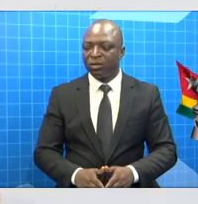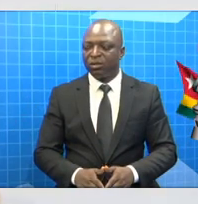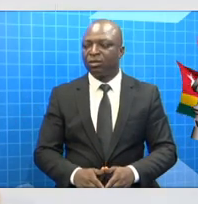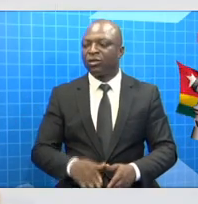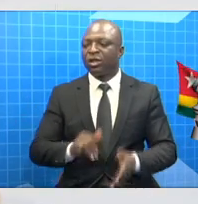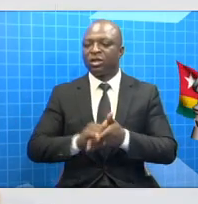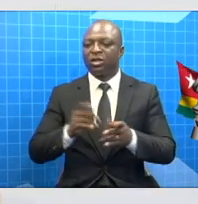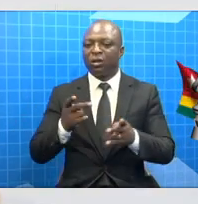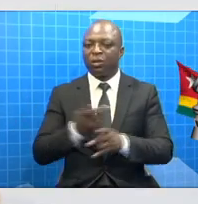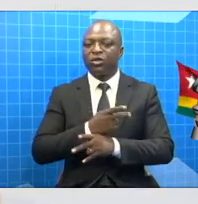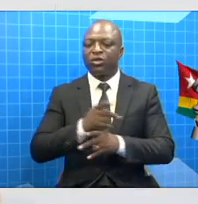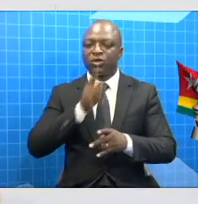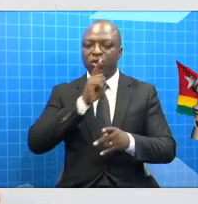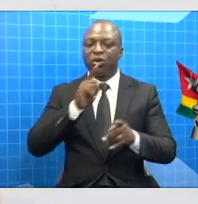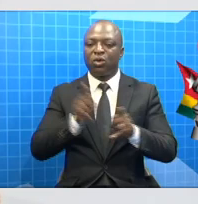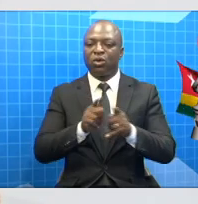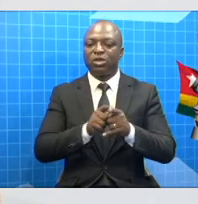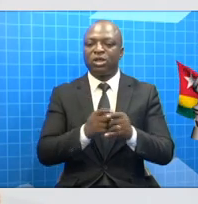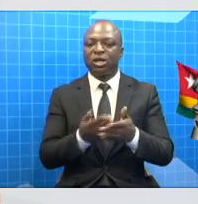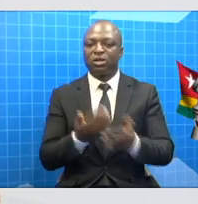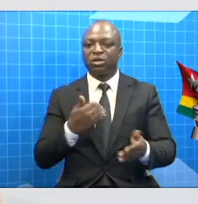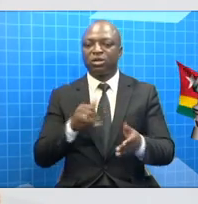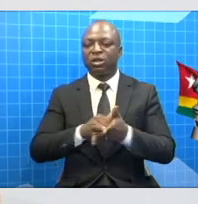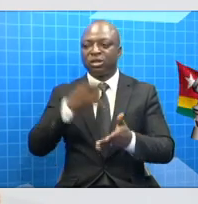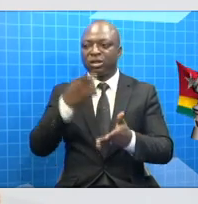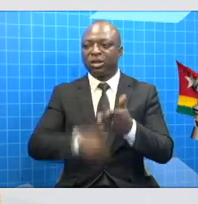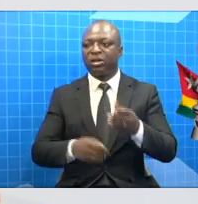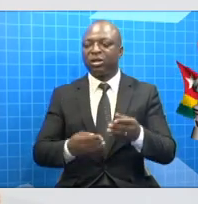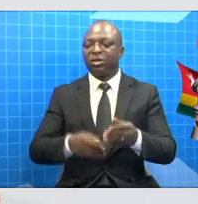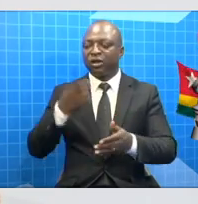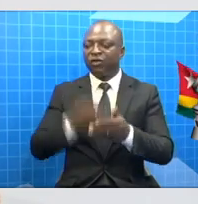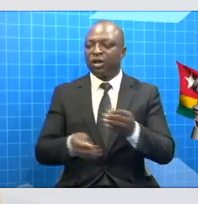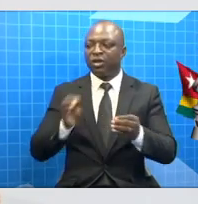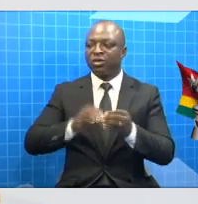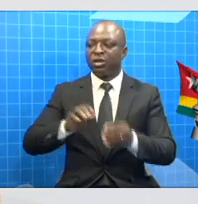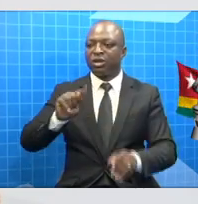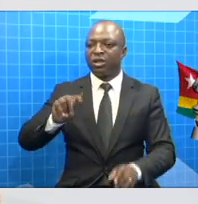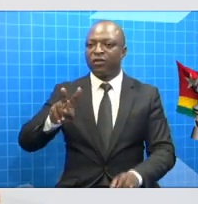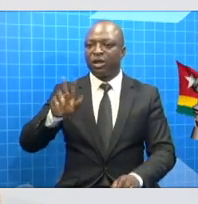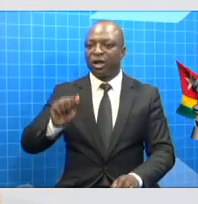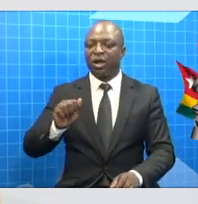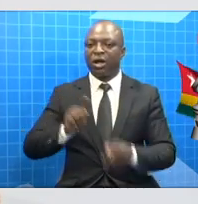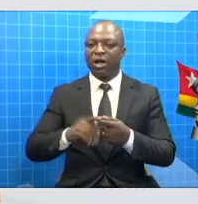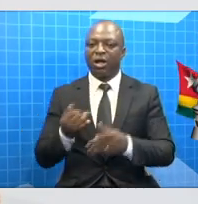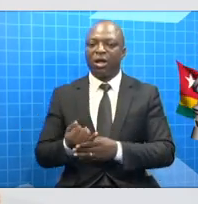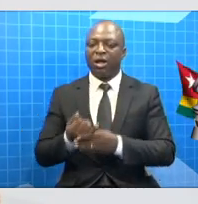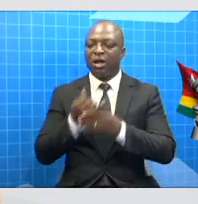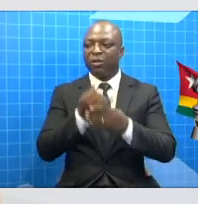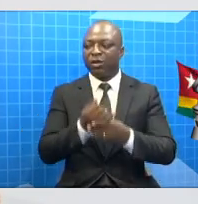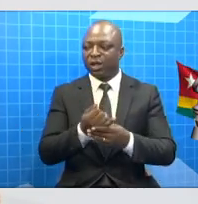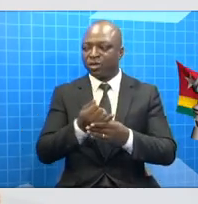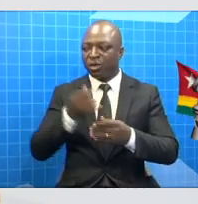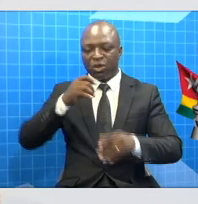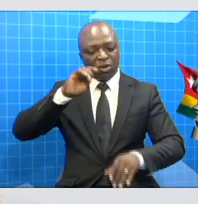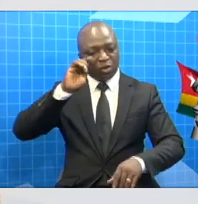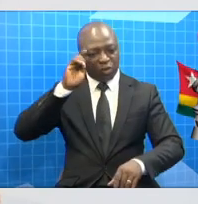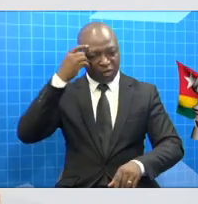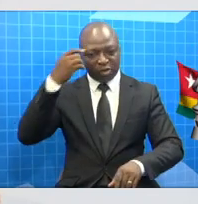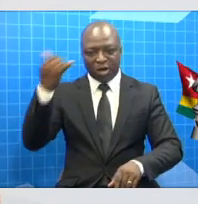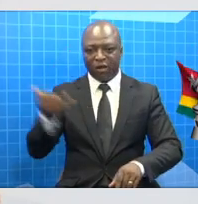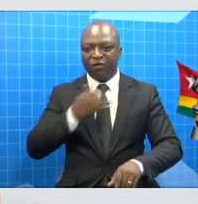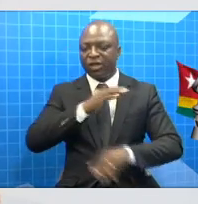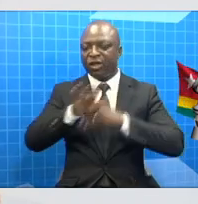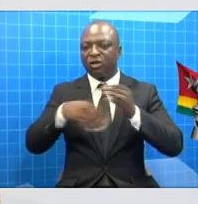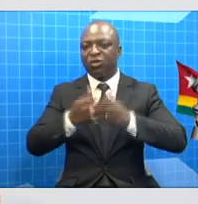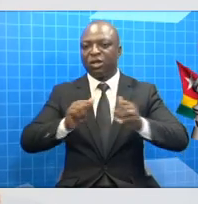Ces produits seront exonérés de la taxe sur la valeur ajoutée TVA à l'importation. Le gouvernement invite tous